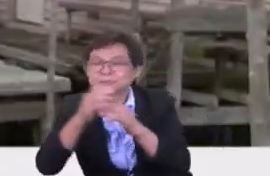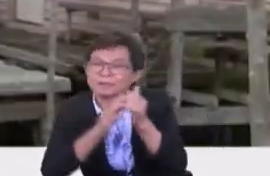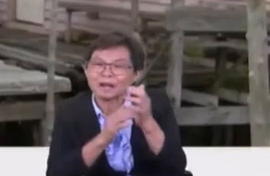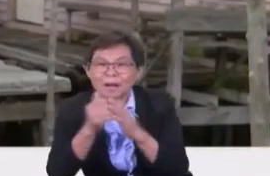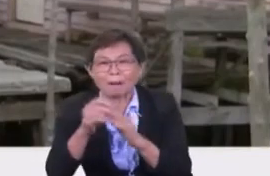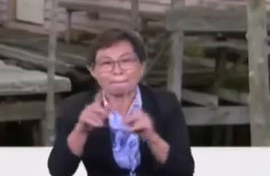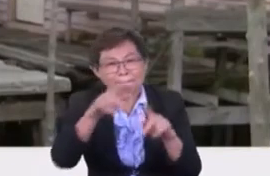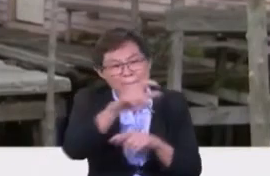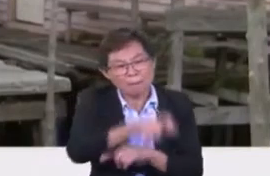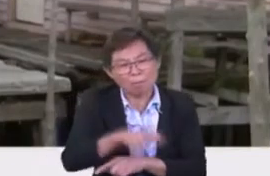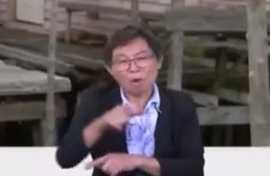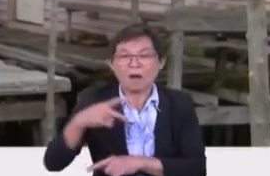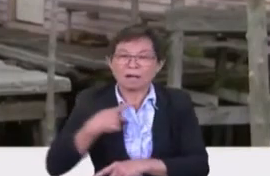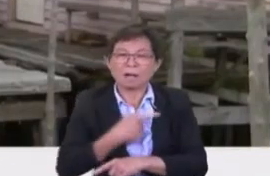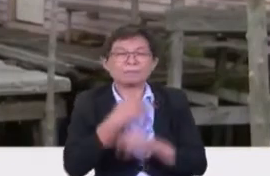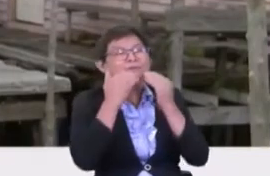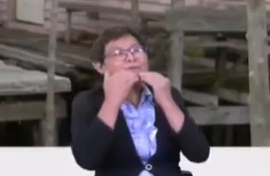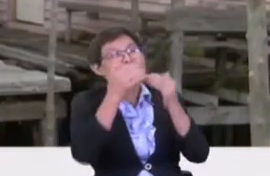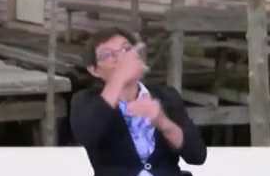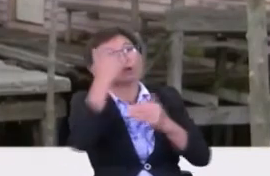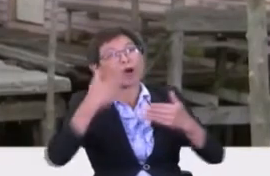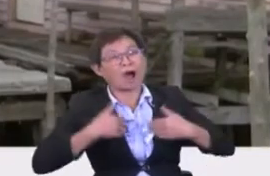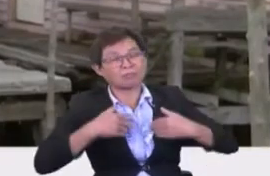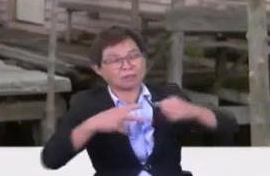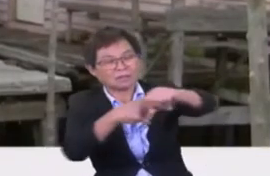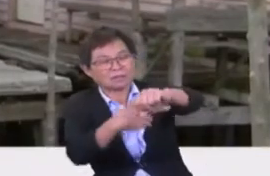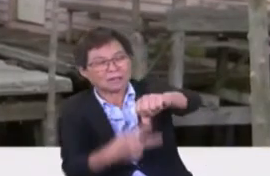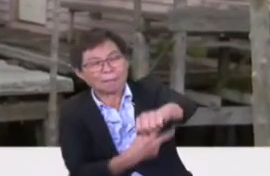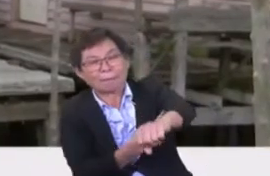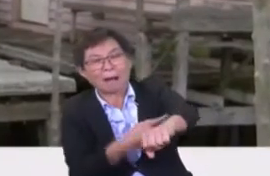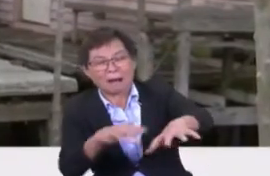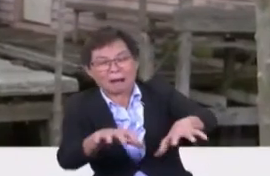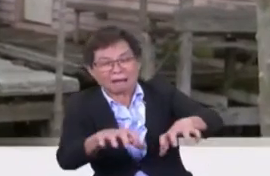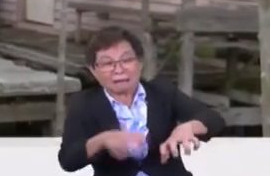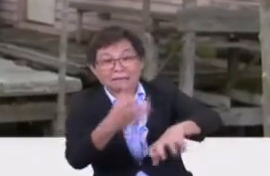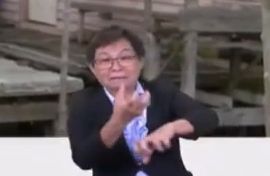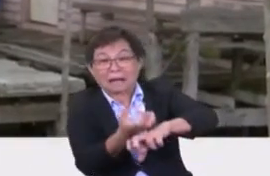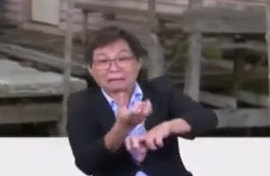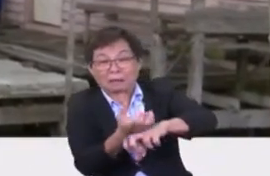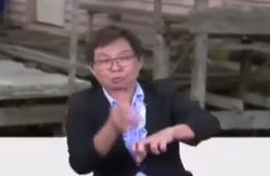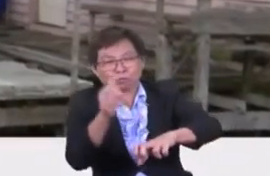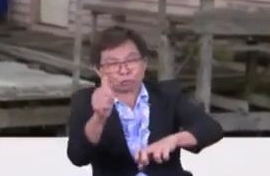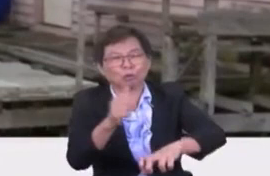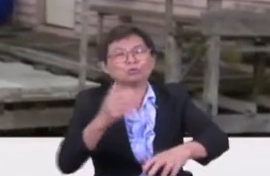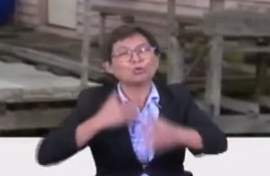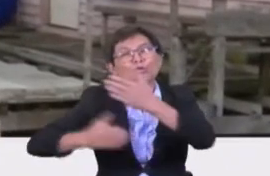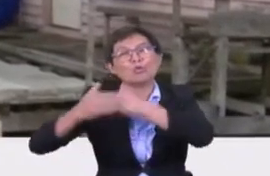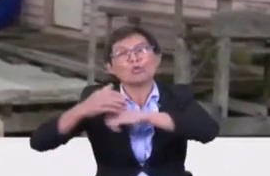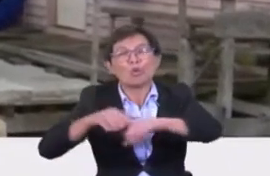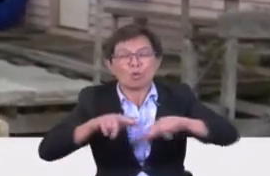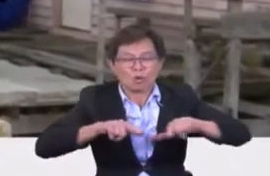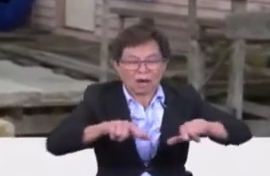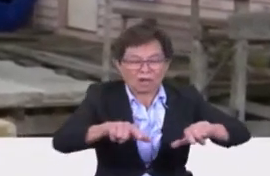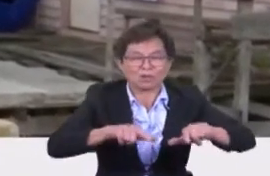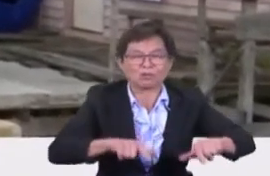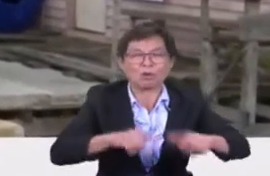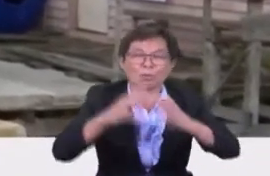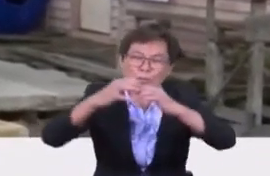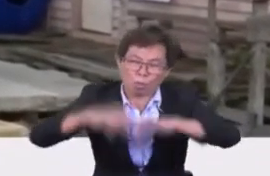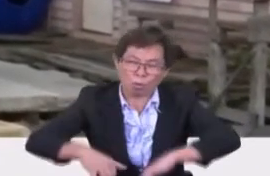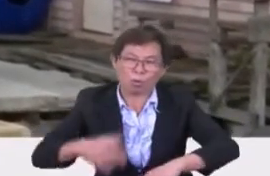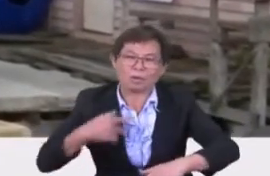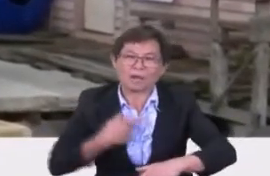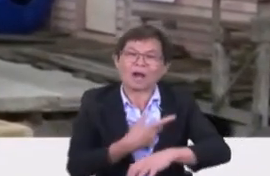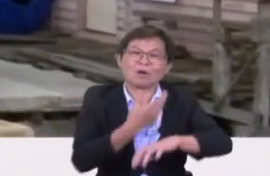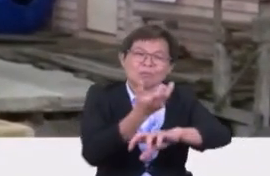karena ada surat jembatan semen dulu jembatan kayu keramat merobohkan sekarang semen mulai sudah